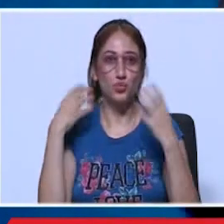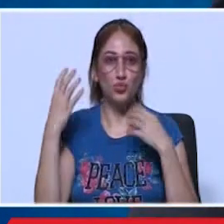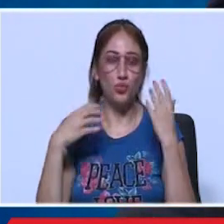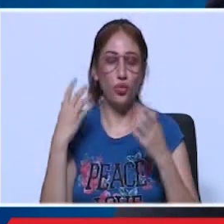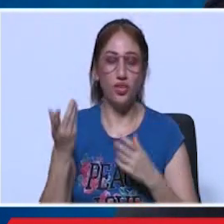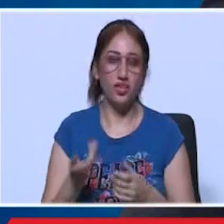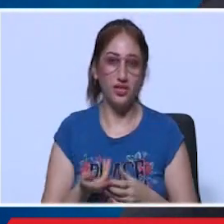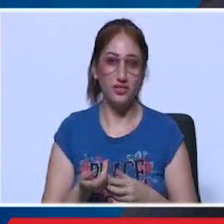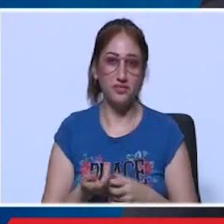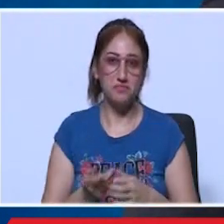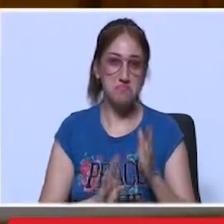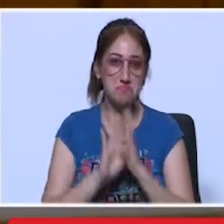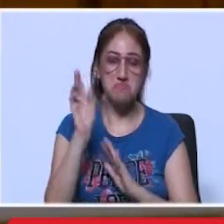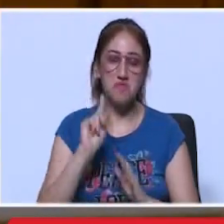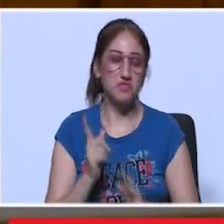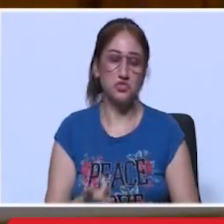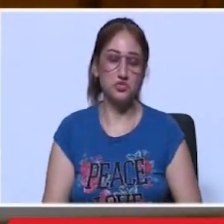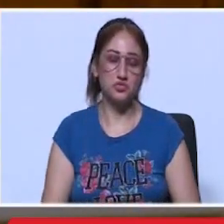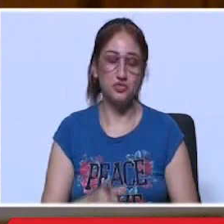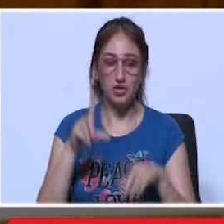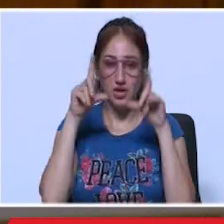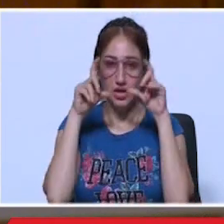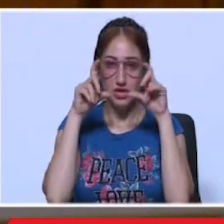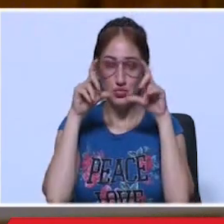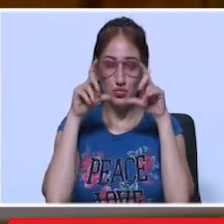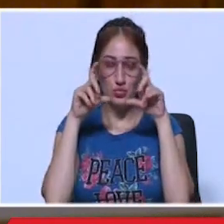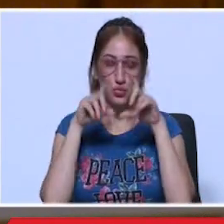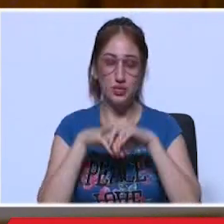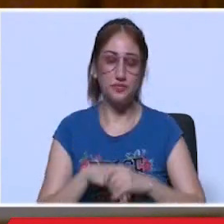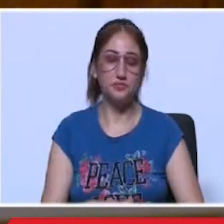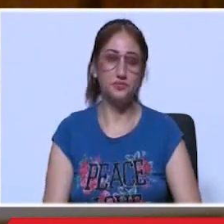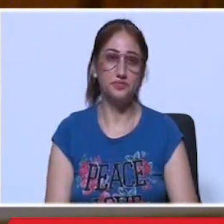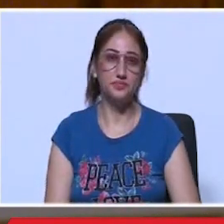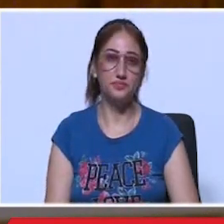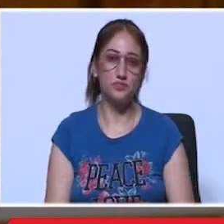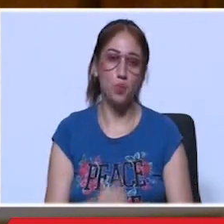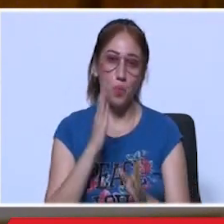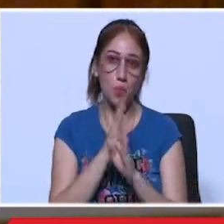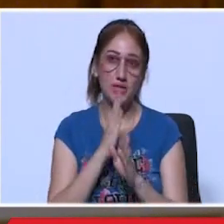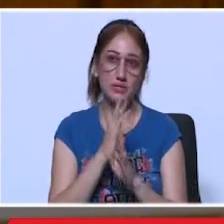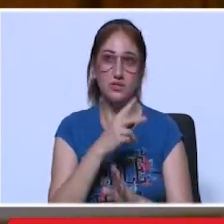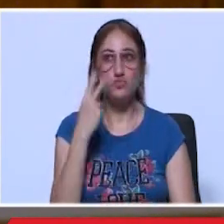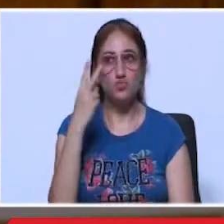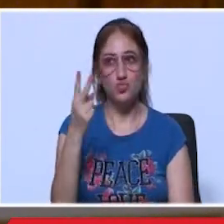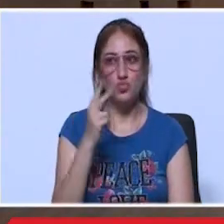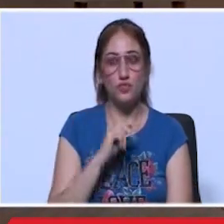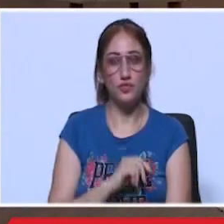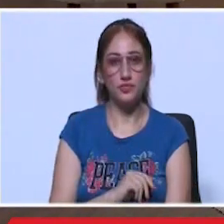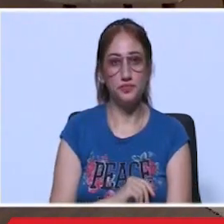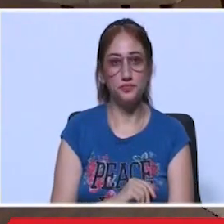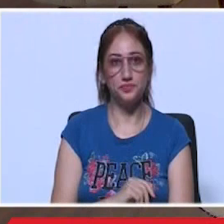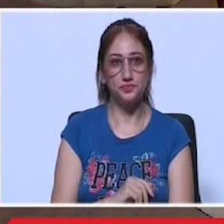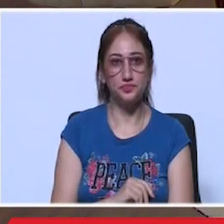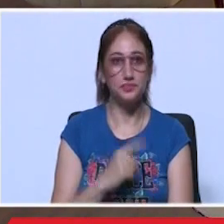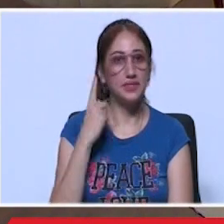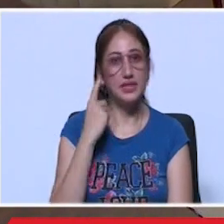يعني. معانا شويه صور ننزلها هعرضك مجموعه صور لفنانين ليك مع كل واحد منهم حكايه احب